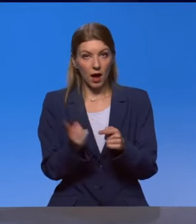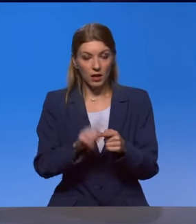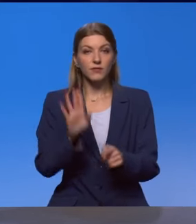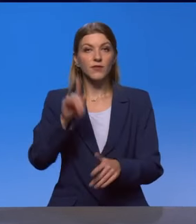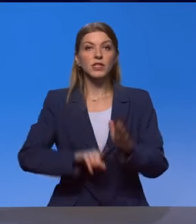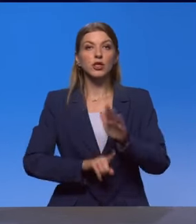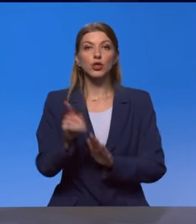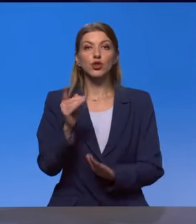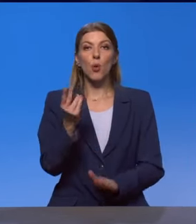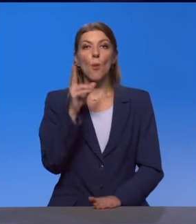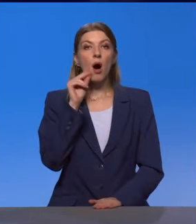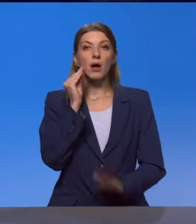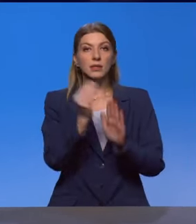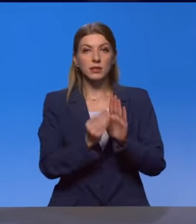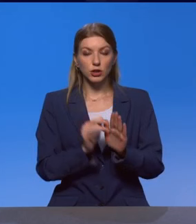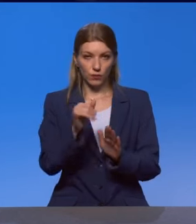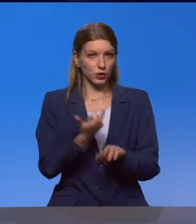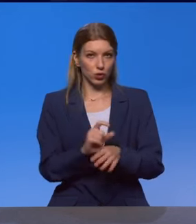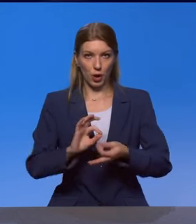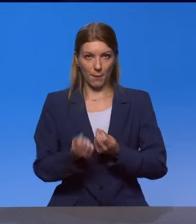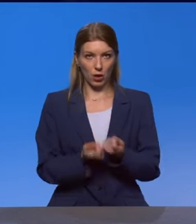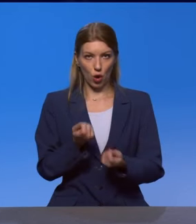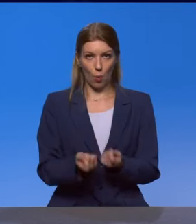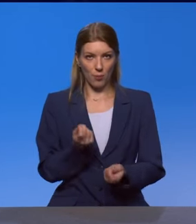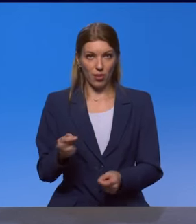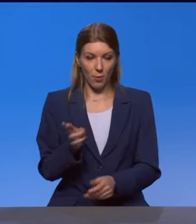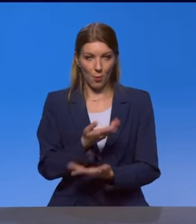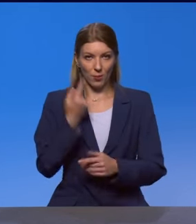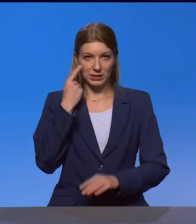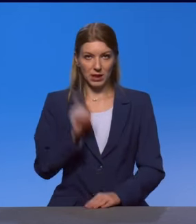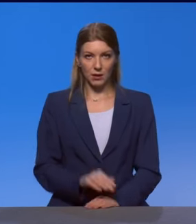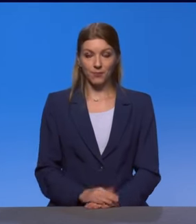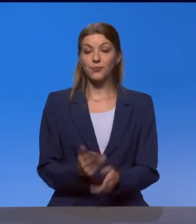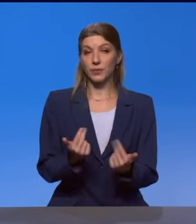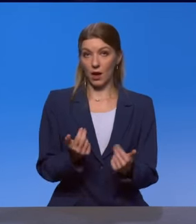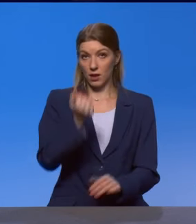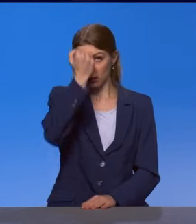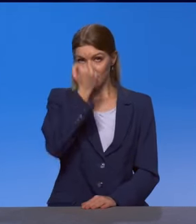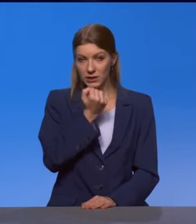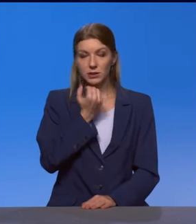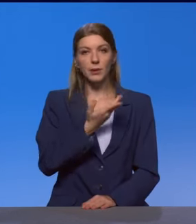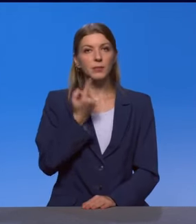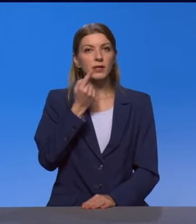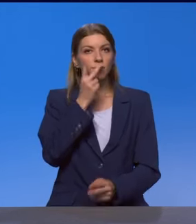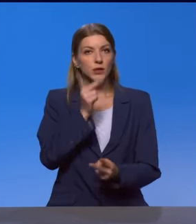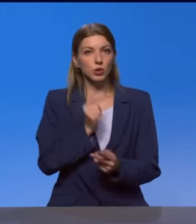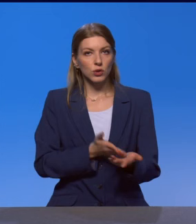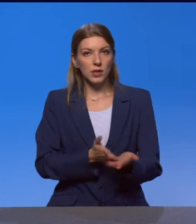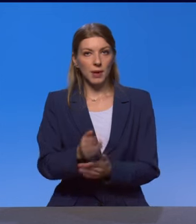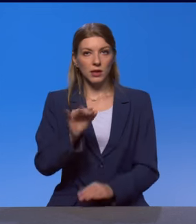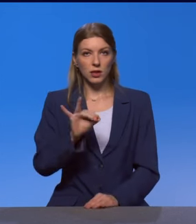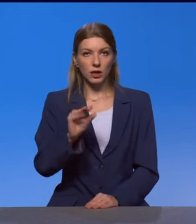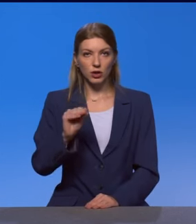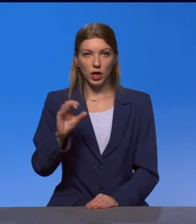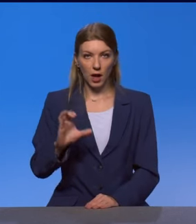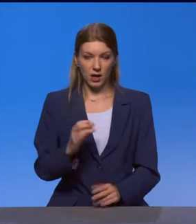всегда, подробная. Да, спасибо. Мы видим, что сегмент ИЖС – это самый быстрорастущий сейчас сегмент